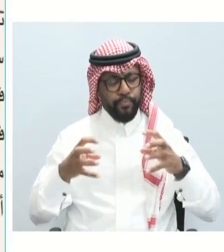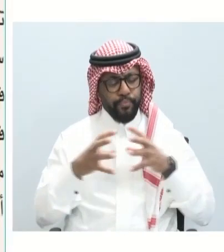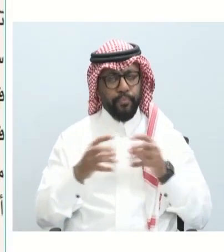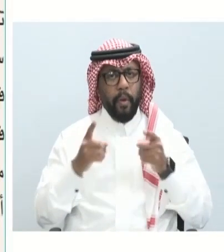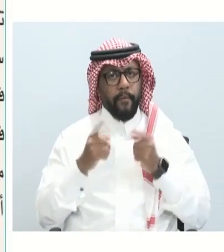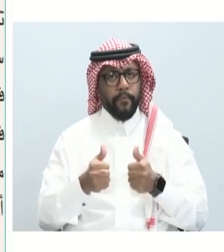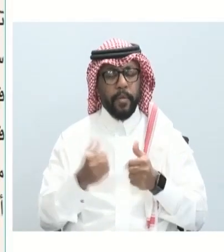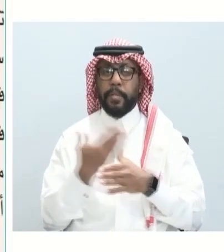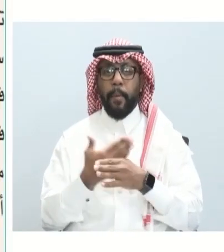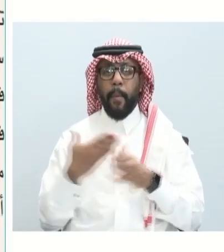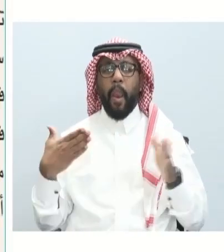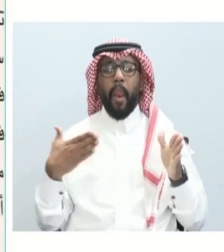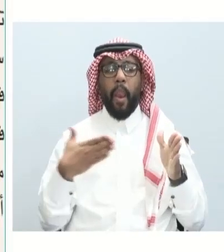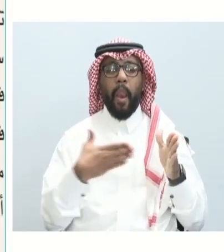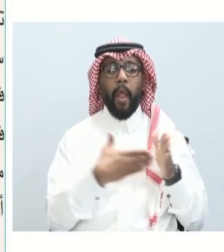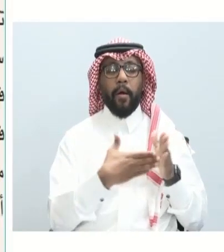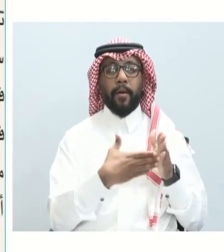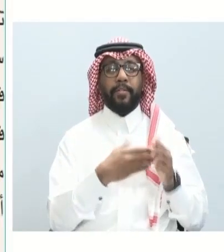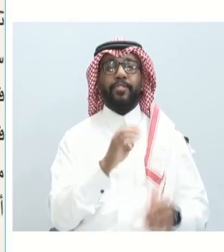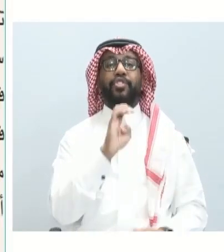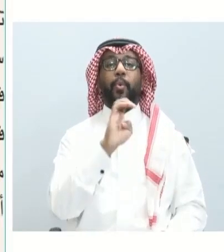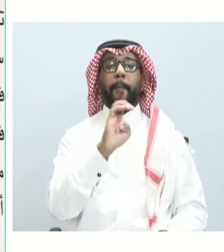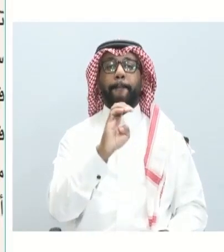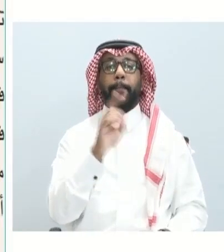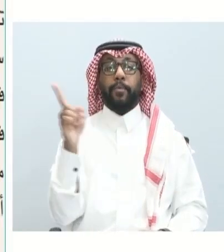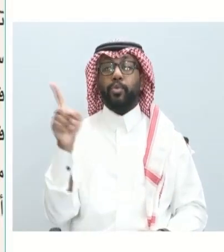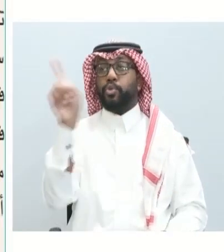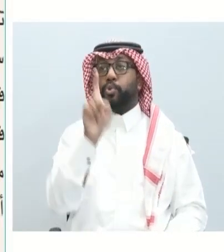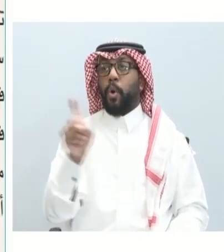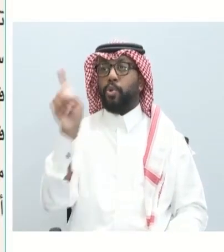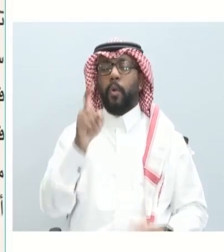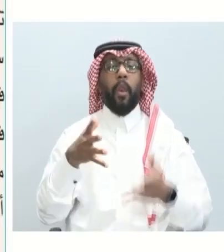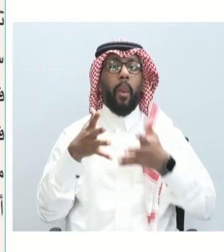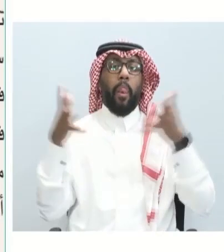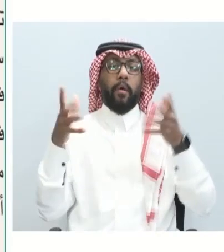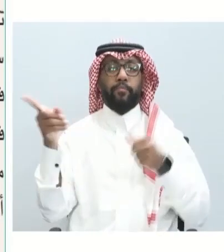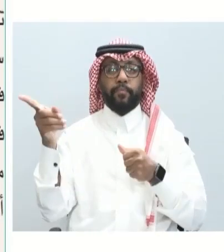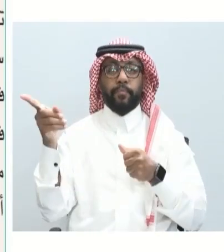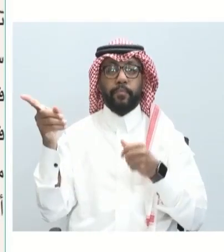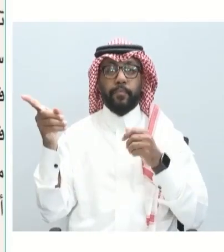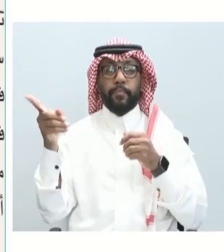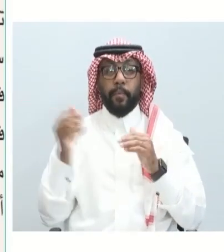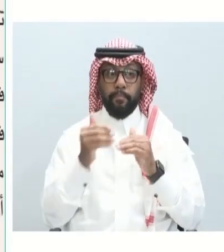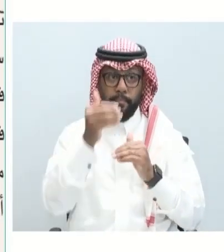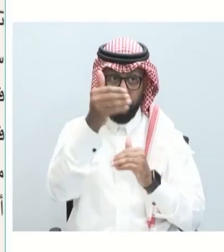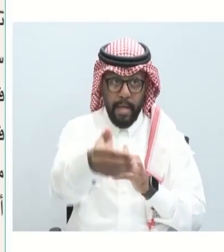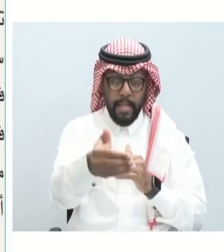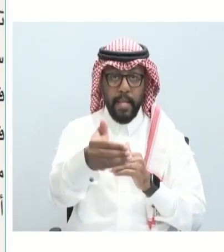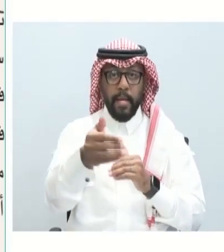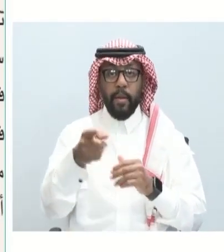يجيب لدينا مجموعه من الاسئله بعد النص او بعد بعد السؤال